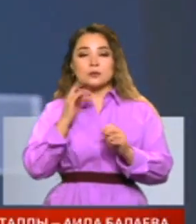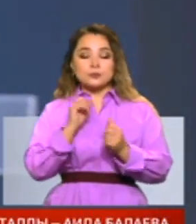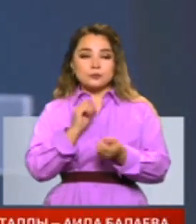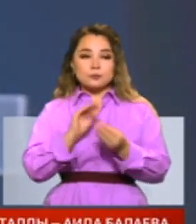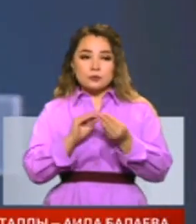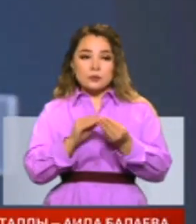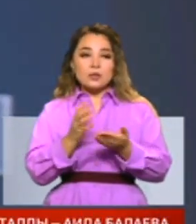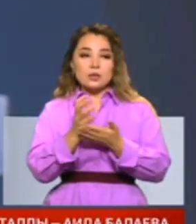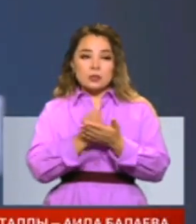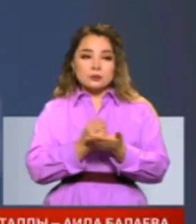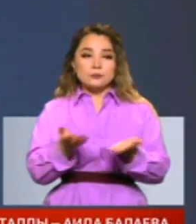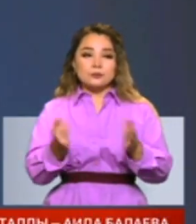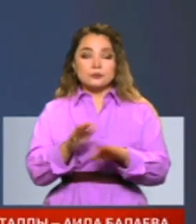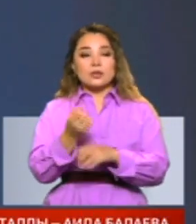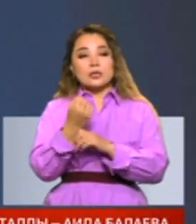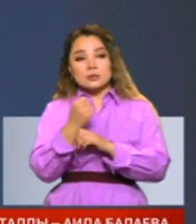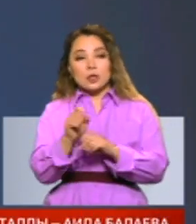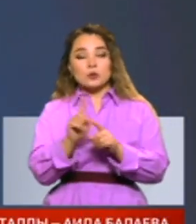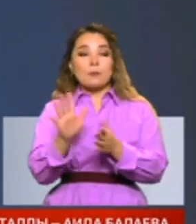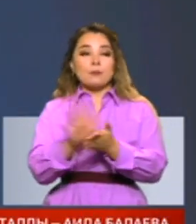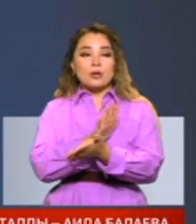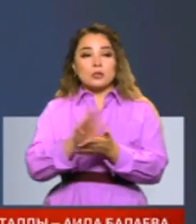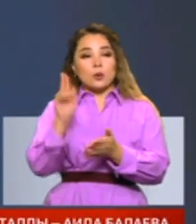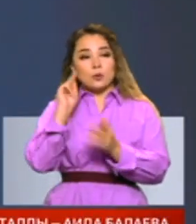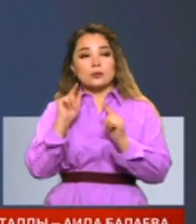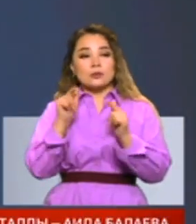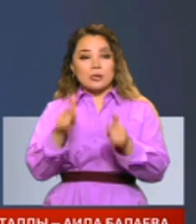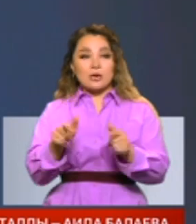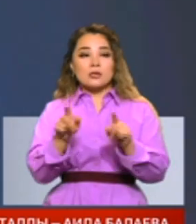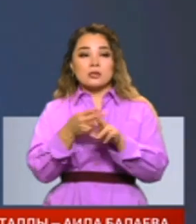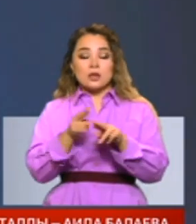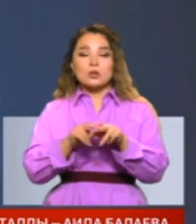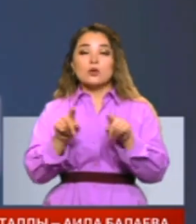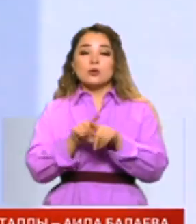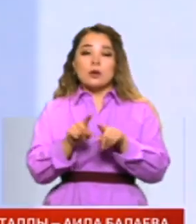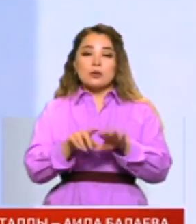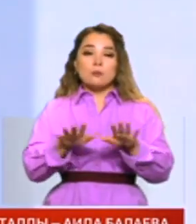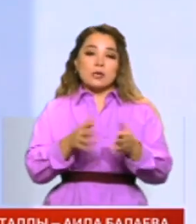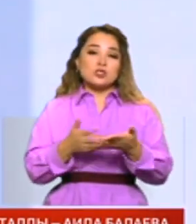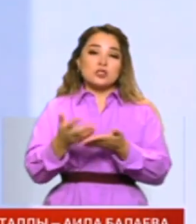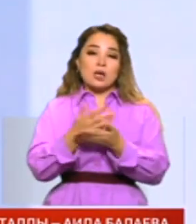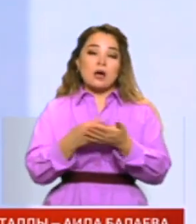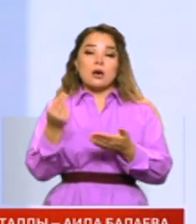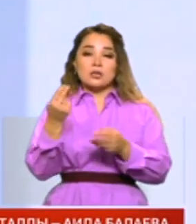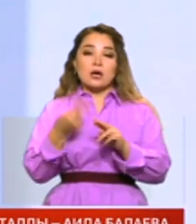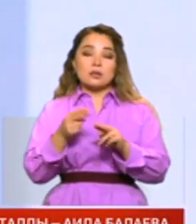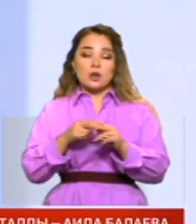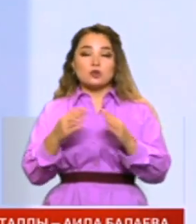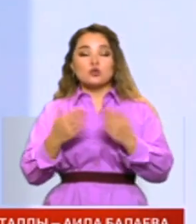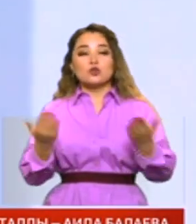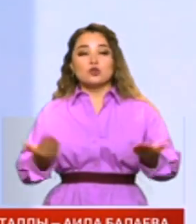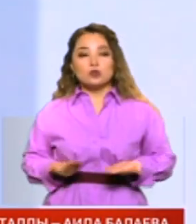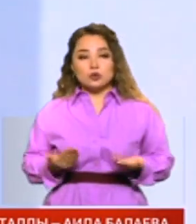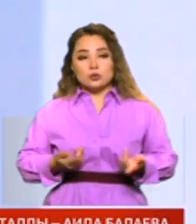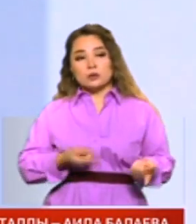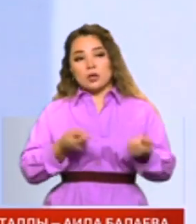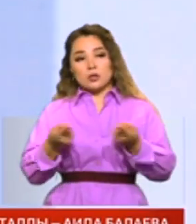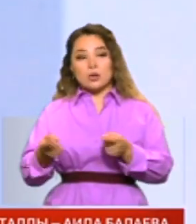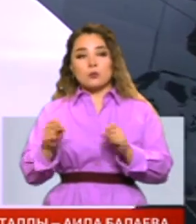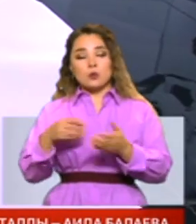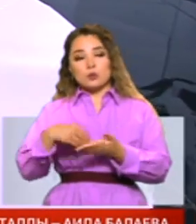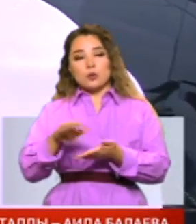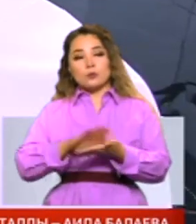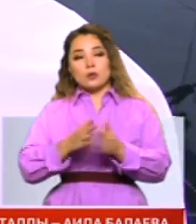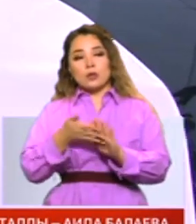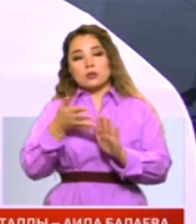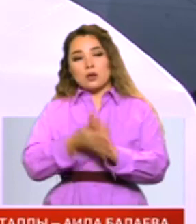сақталады. Грантты жинап алған жағдайда бала, ұтып алған жағдайда, онда сол жинақтаған ақшаны баспанаға жіберуге болады. Баспана алуға